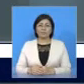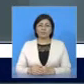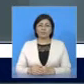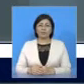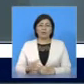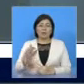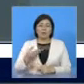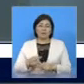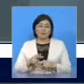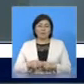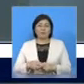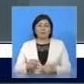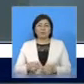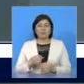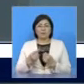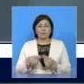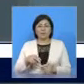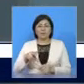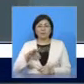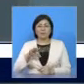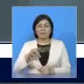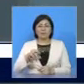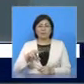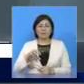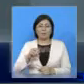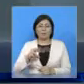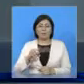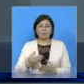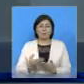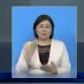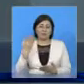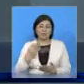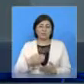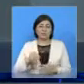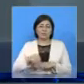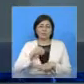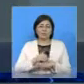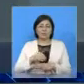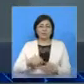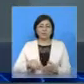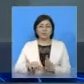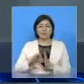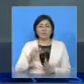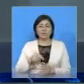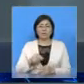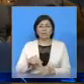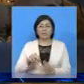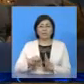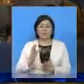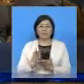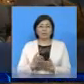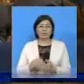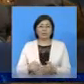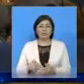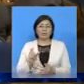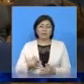Я считаю, это своего рода проявление демократии. Если раньше акимов назначали депутаты, то сейчас народ сам будет выбирать своего акима. В